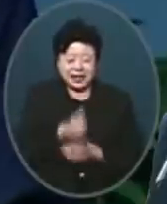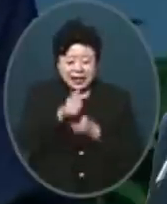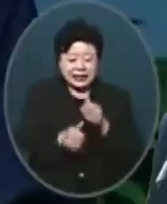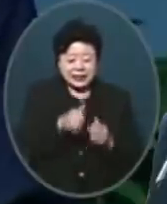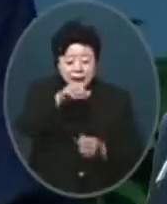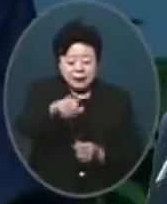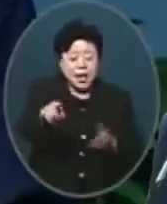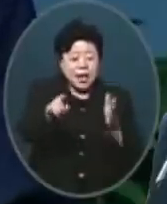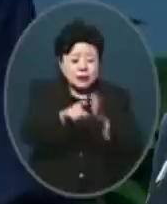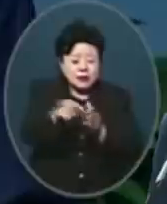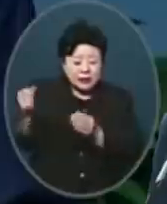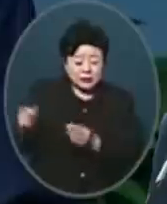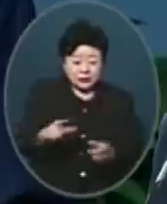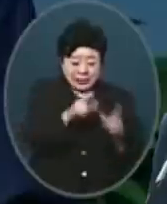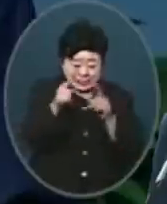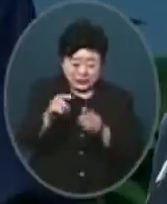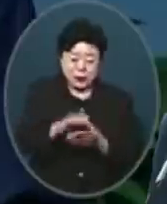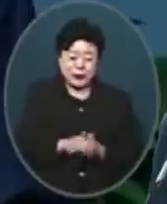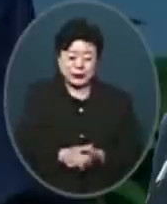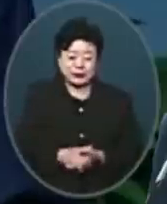하나님 앞에서 믿음으로 살고